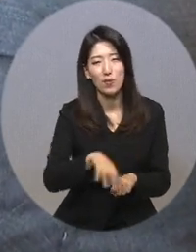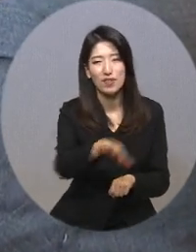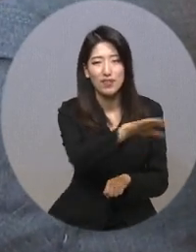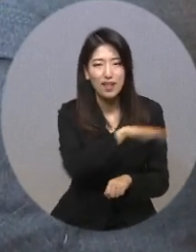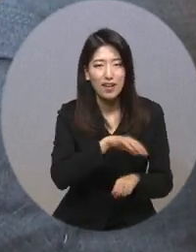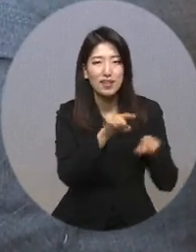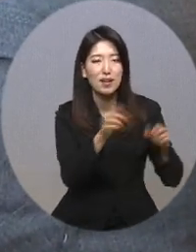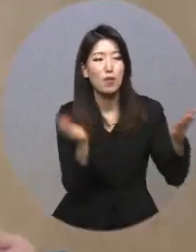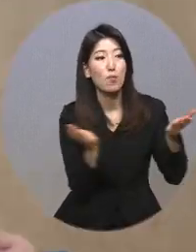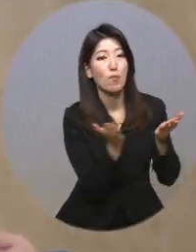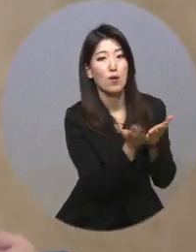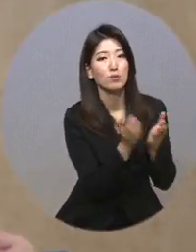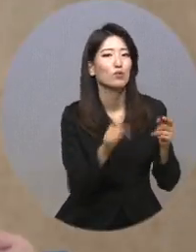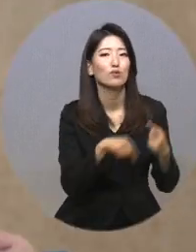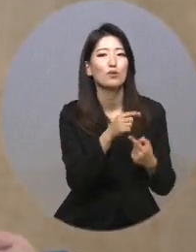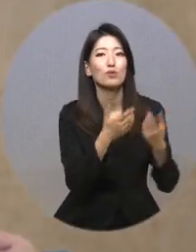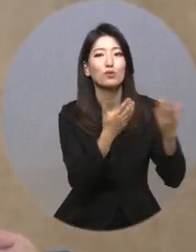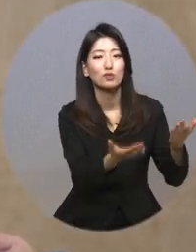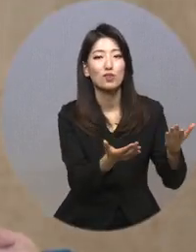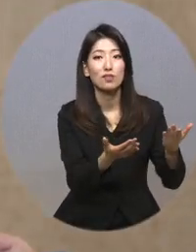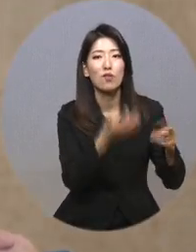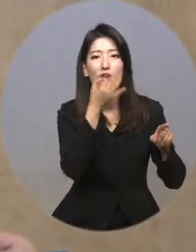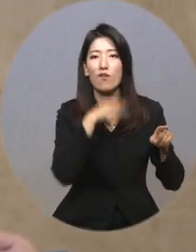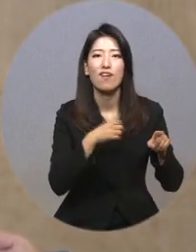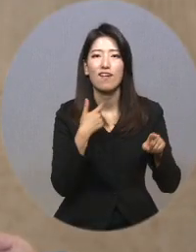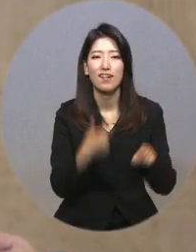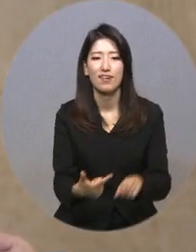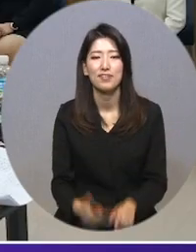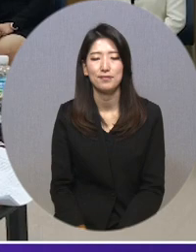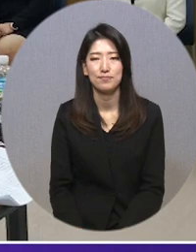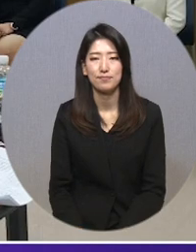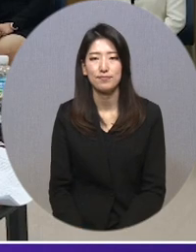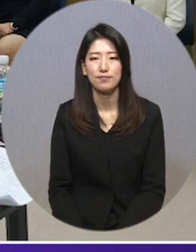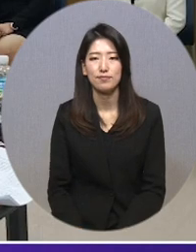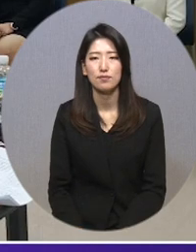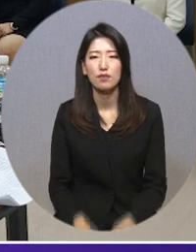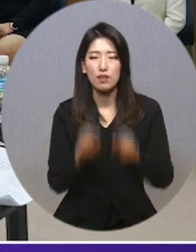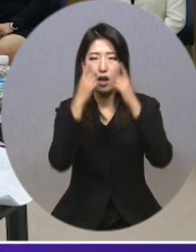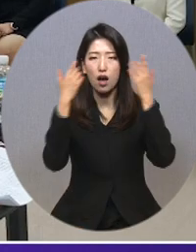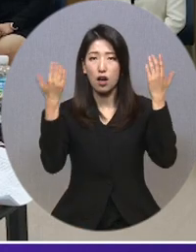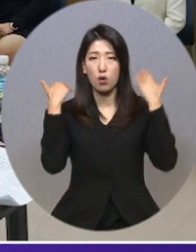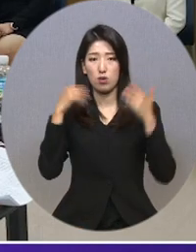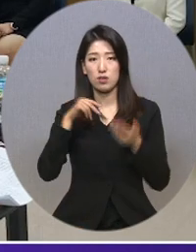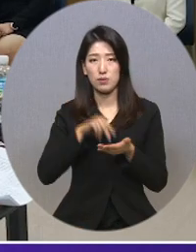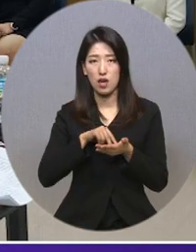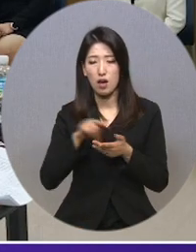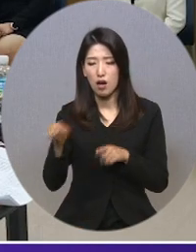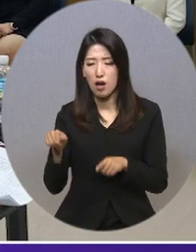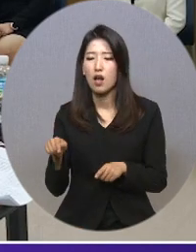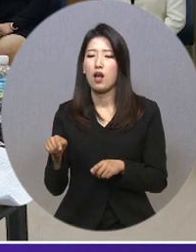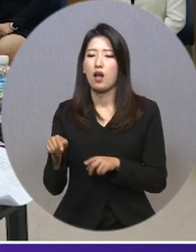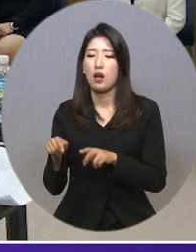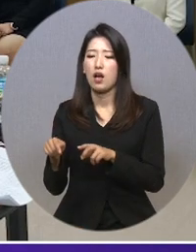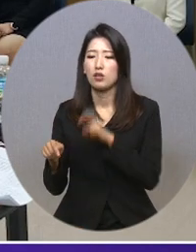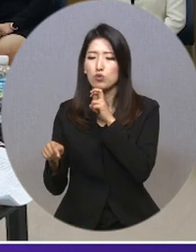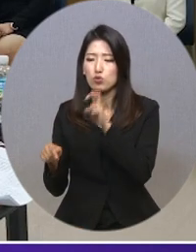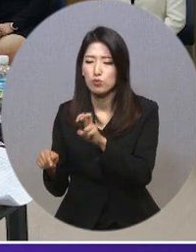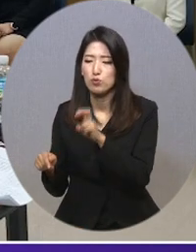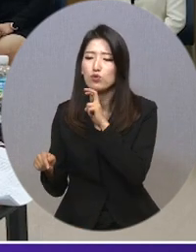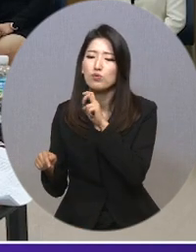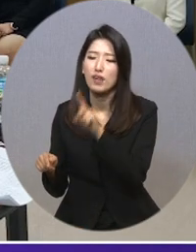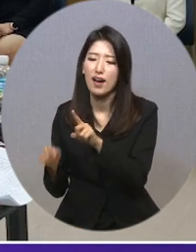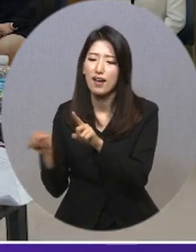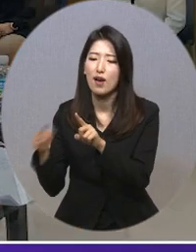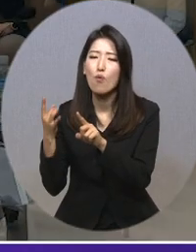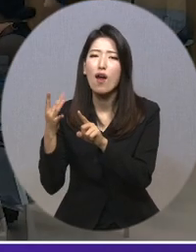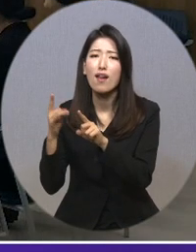이렇게 운영하다 보니까 윈윈하는 것 같아요. 다만 학교 입장에서는 일반 젊은 학생들을 위한 것도 만들어야 되고 성인학습자를 위한